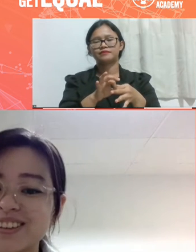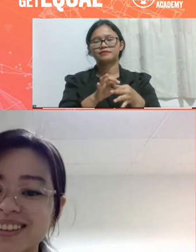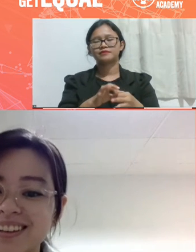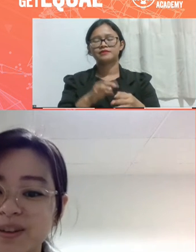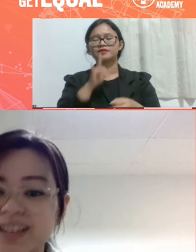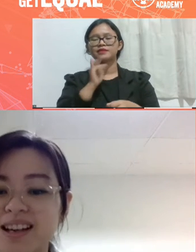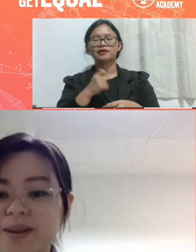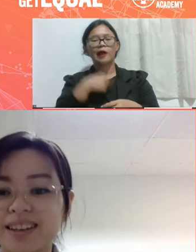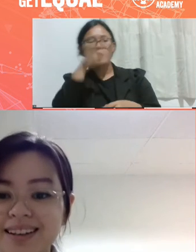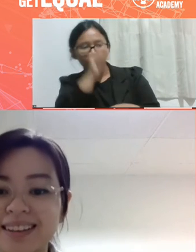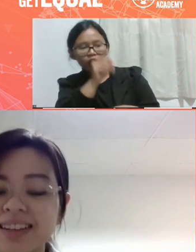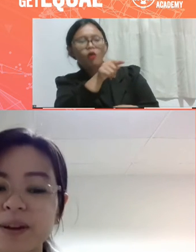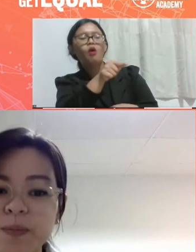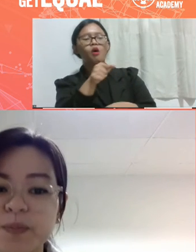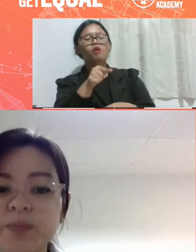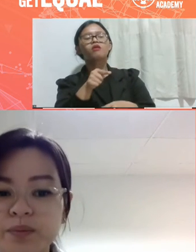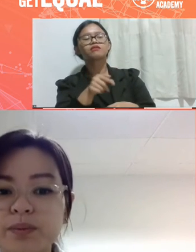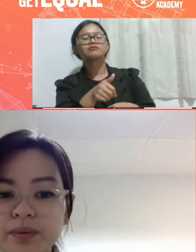bernavigasi gitu di dunia cyber ini.